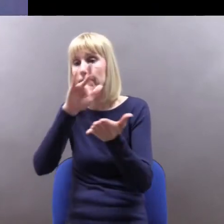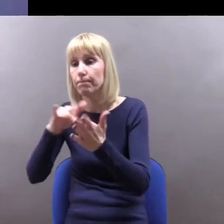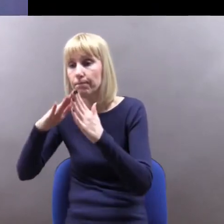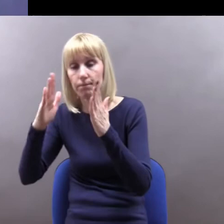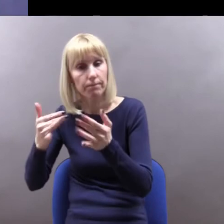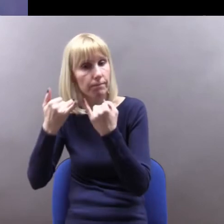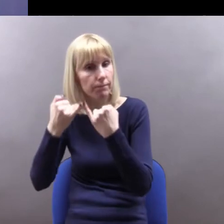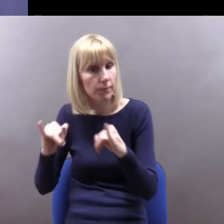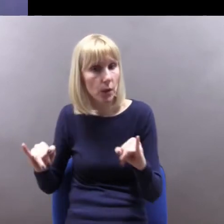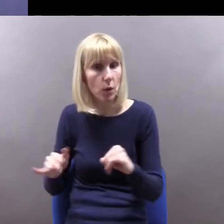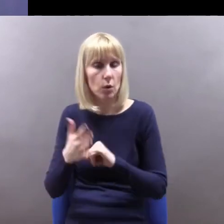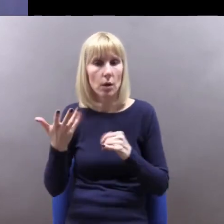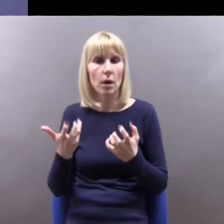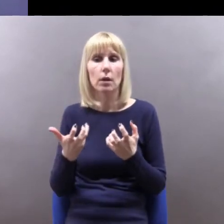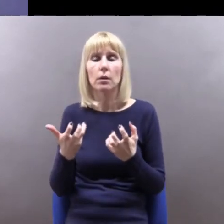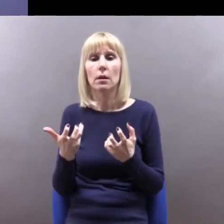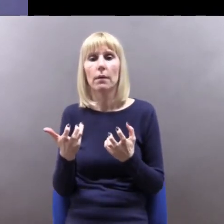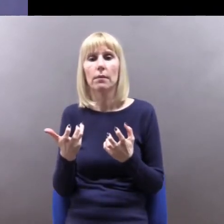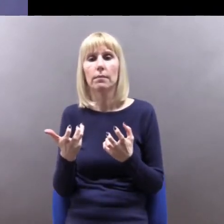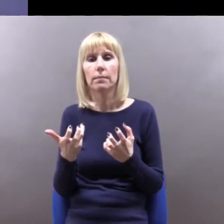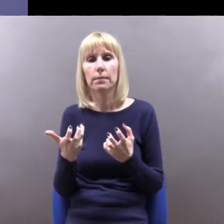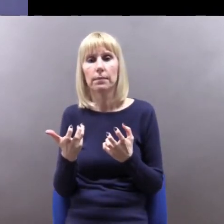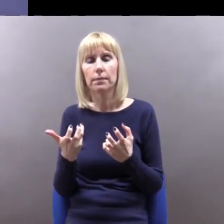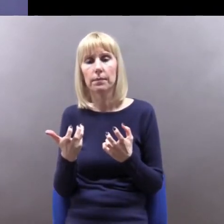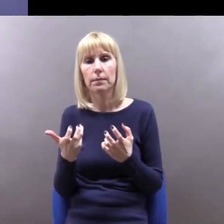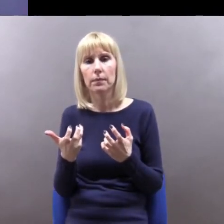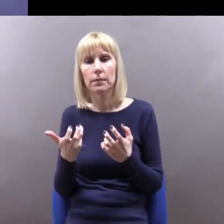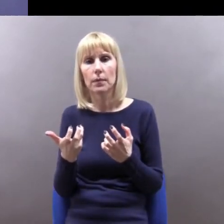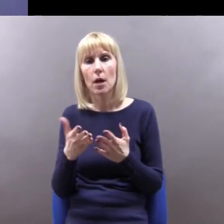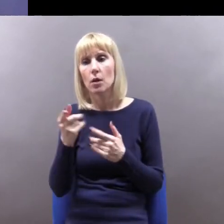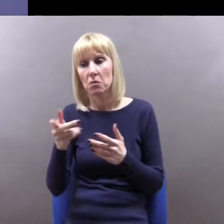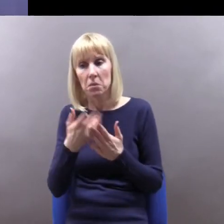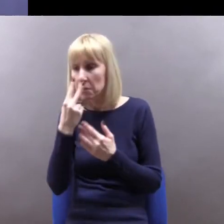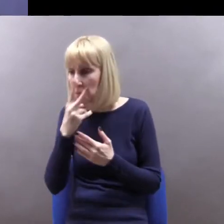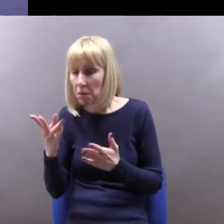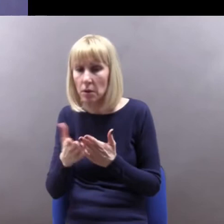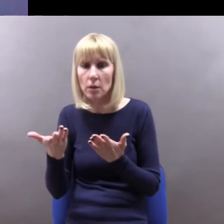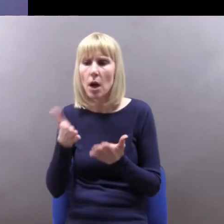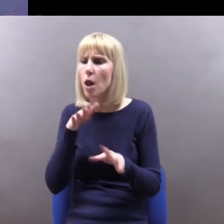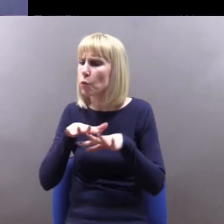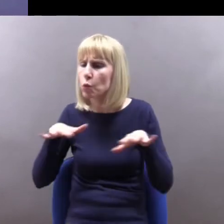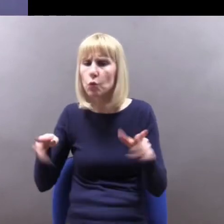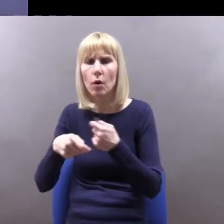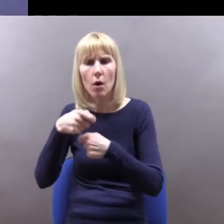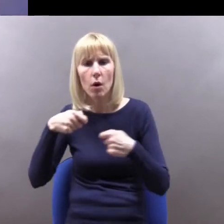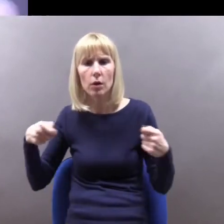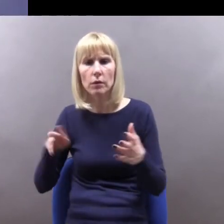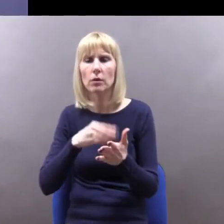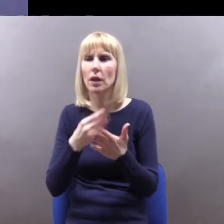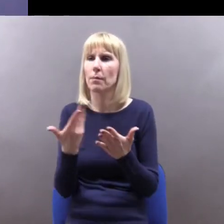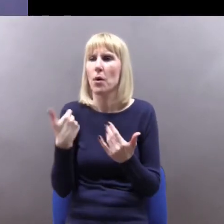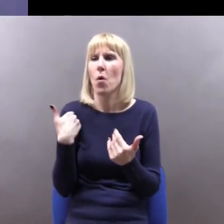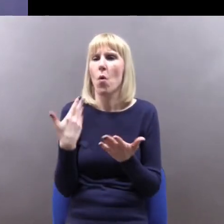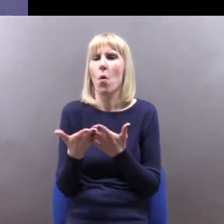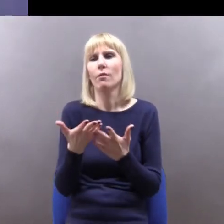człowiek chciał się dostawać, ale dużo, dużo było tylko takich rozwiązań, że tak powiem, na sztukę,